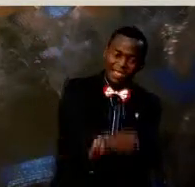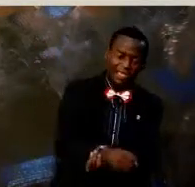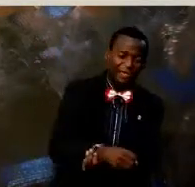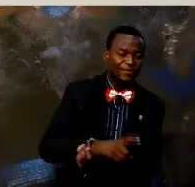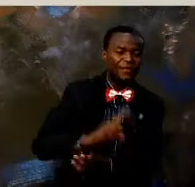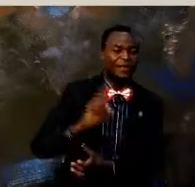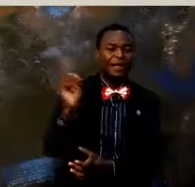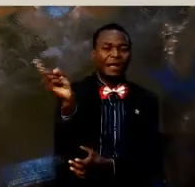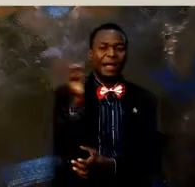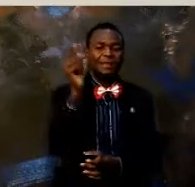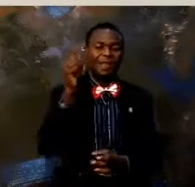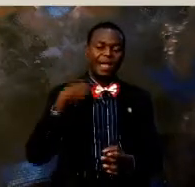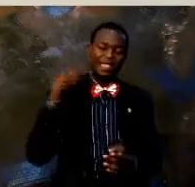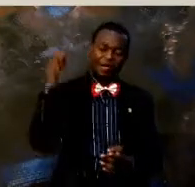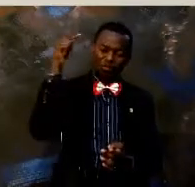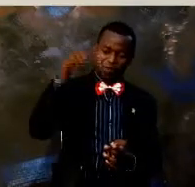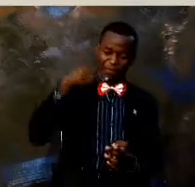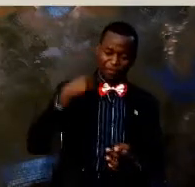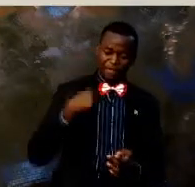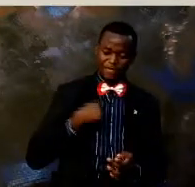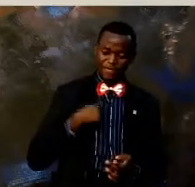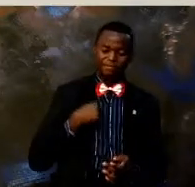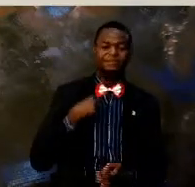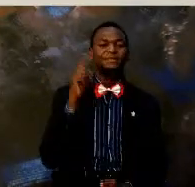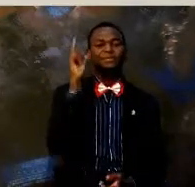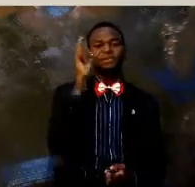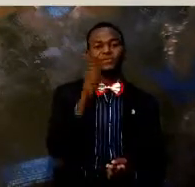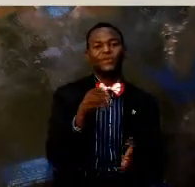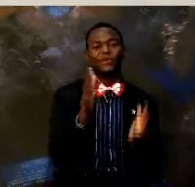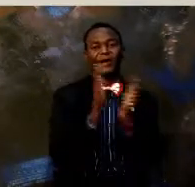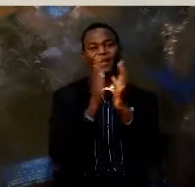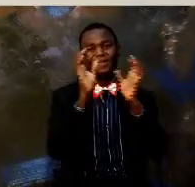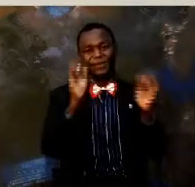asija kuwako, mimi niko. Haleluya.